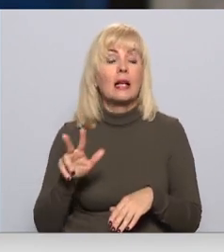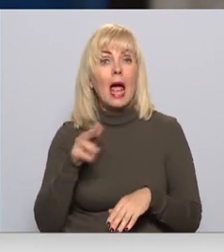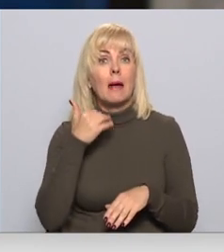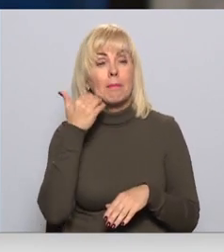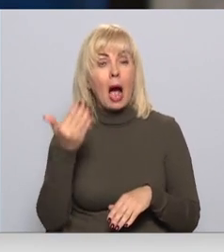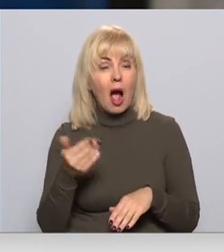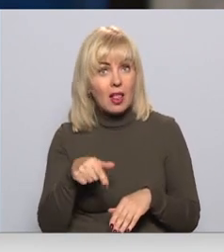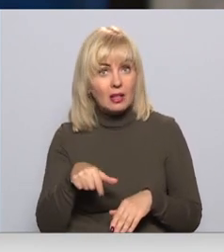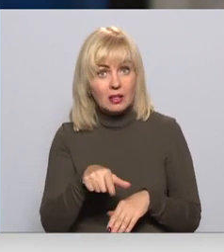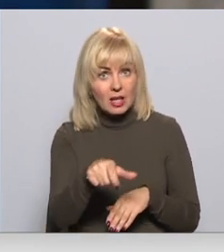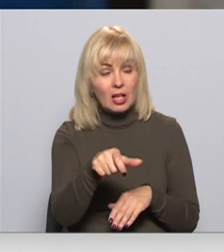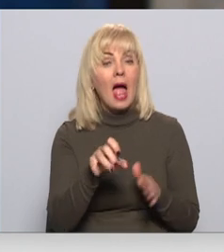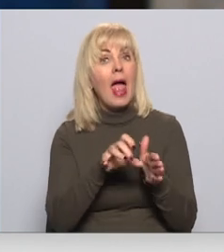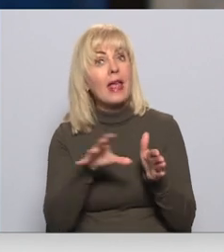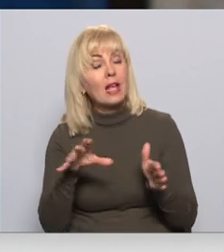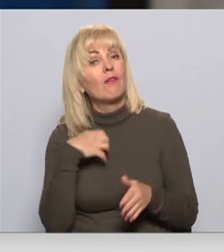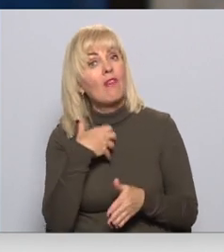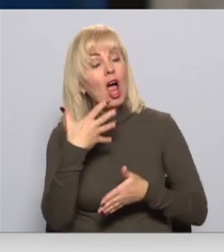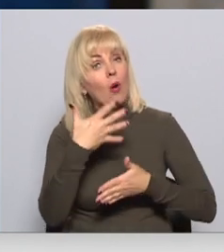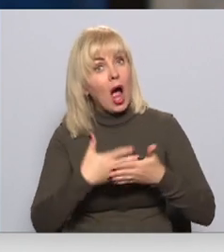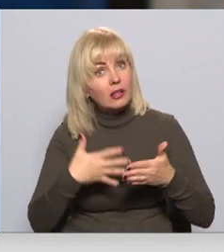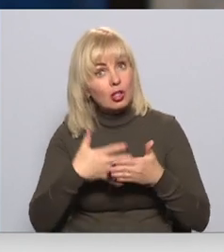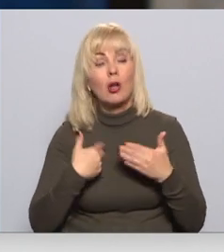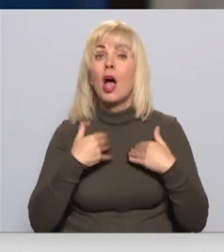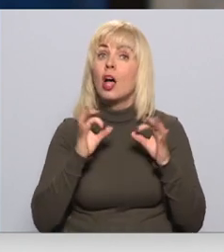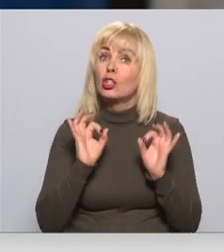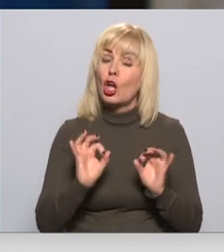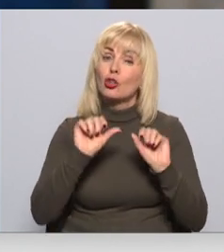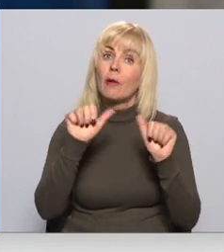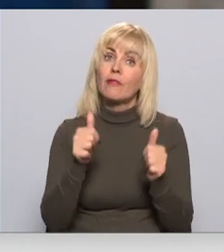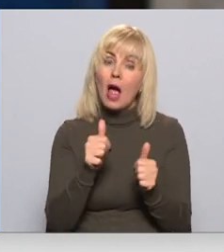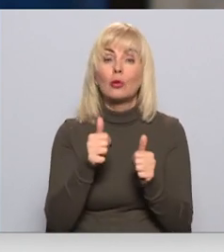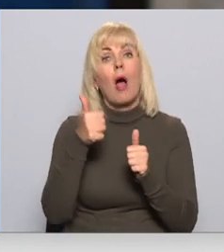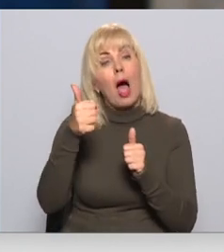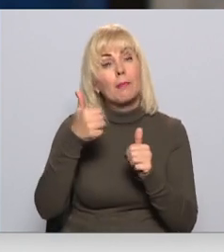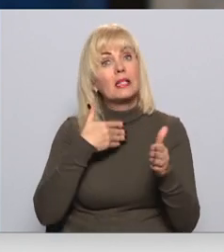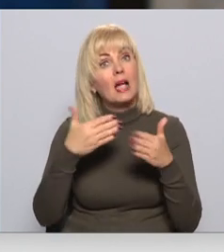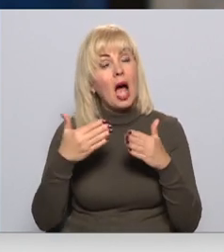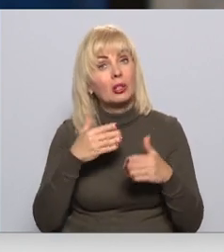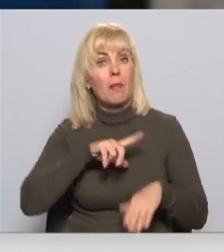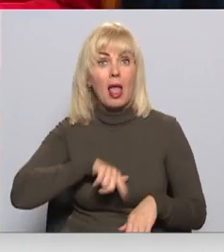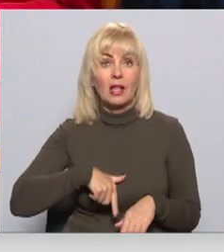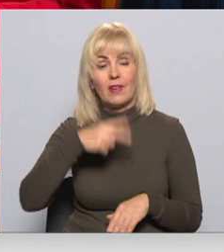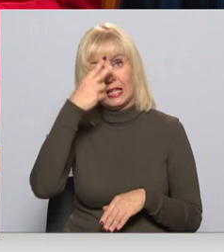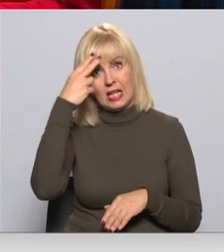vai enerģija, kuras vajadzētu atrisināt. Taču es tiešām vēlos veidot vēl ciešākas attiecības ar Latviju un